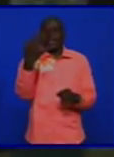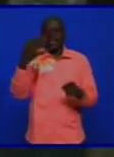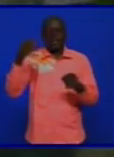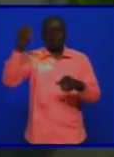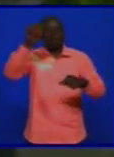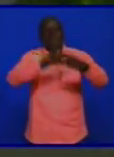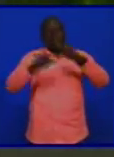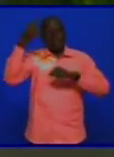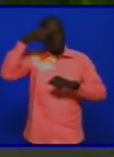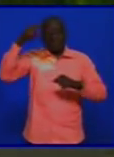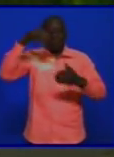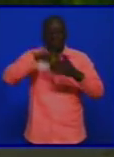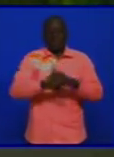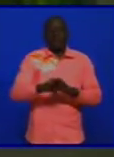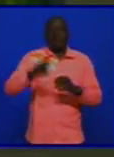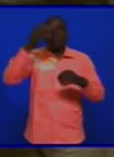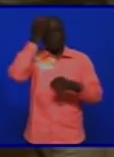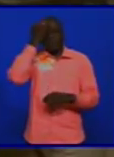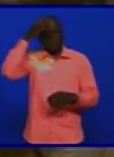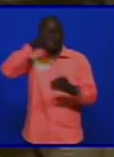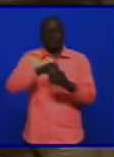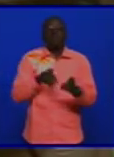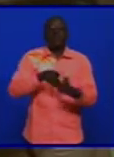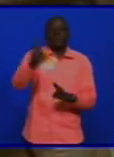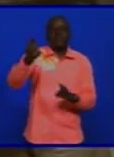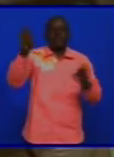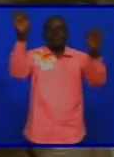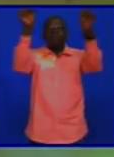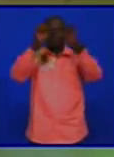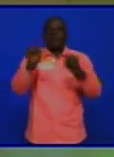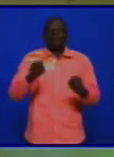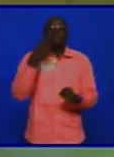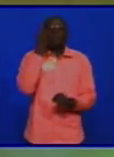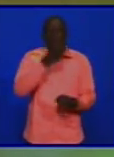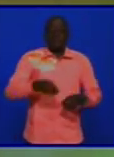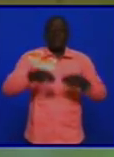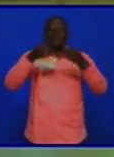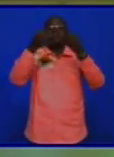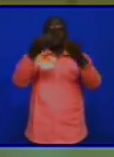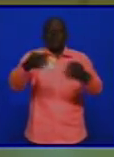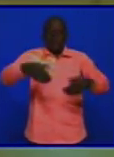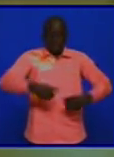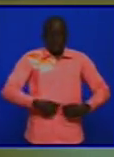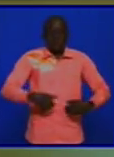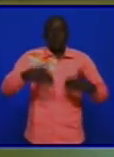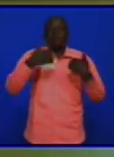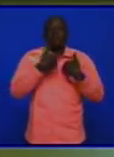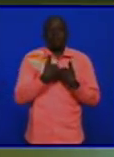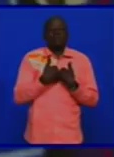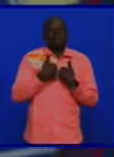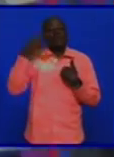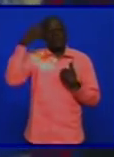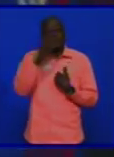leurs connaissances dans le domaine. Un cadre donc qui a donné l'occasion aux jeunes d'avoir des rudiments